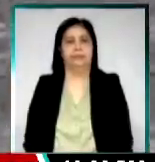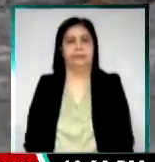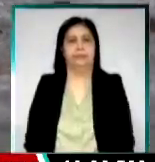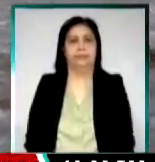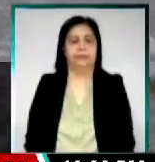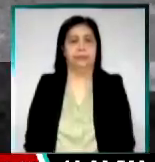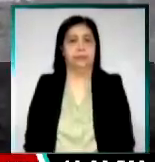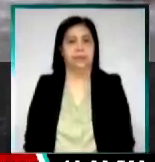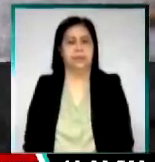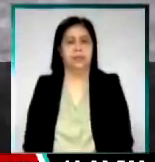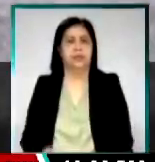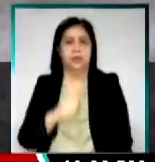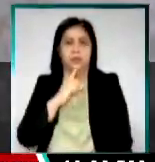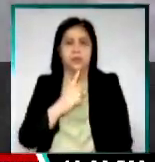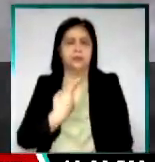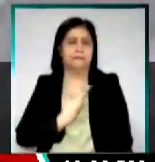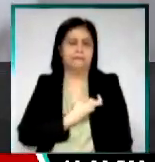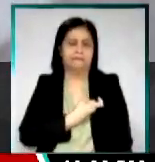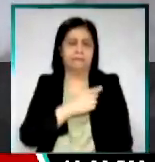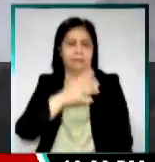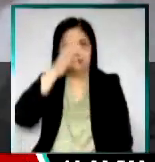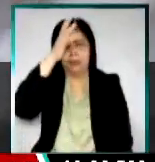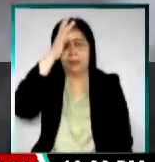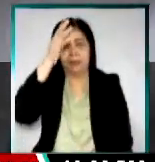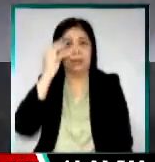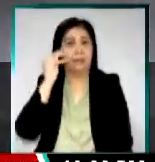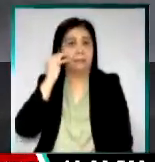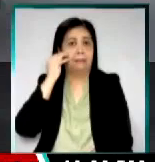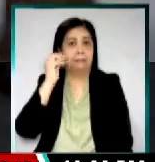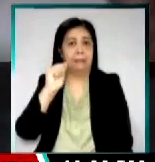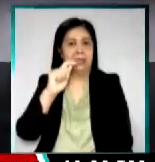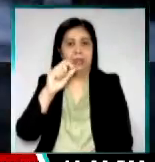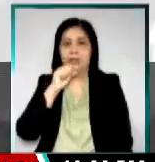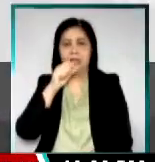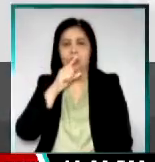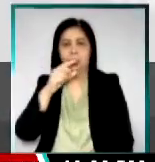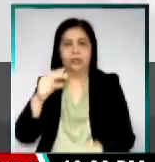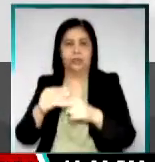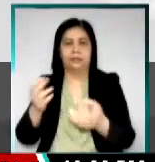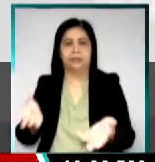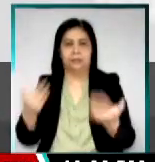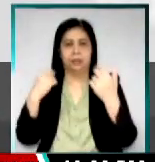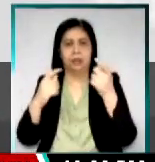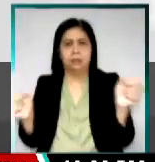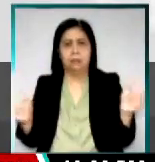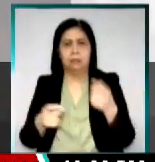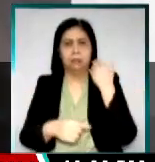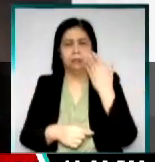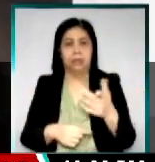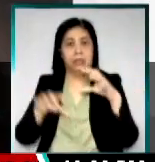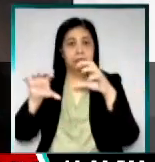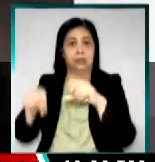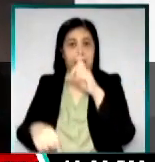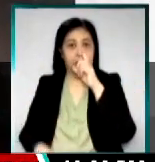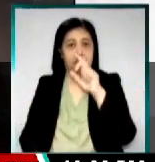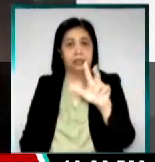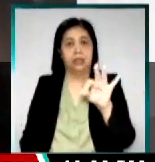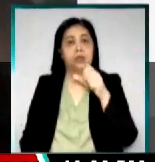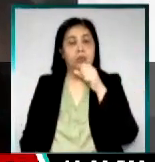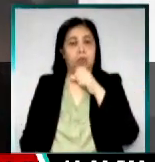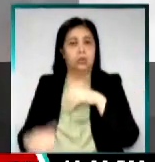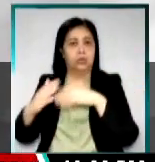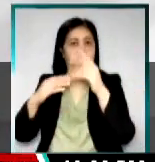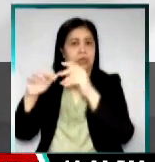Masamang masama raw ang loob ng ama ni Mateo, di niya tunay na pangalan, sa biglang pagkamatay ng anak. Inaresto ang 39-anyos na construction worker noong